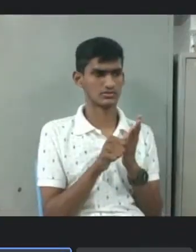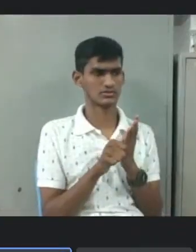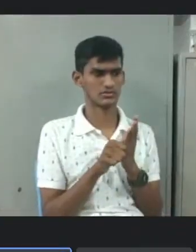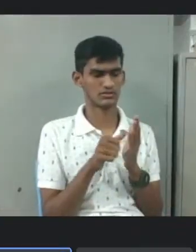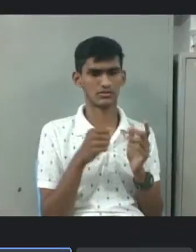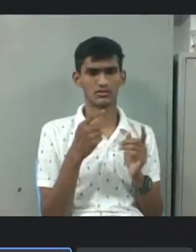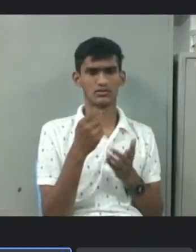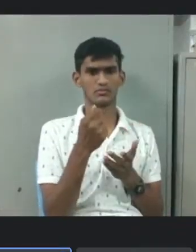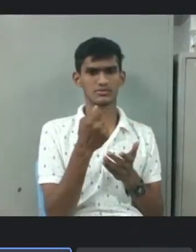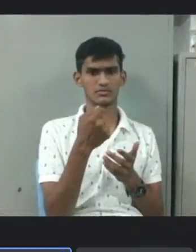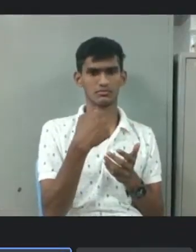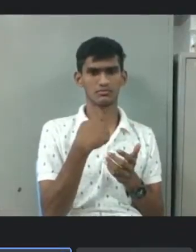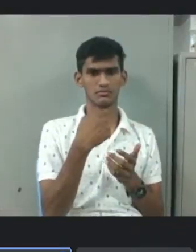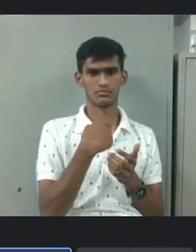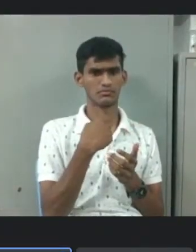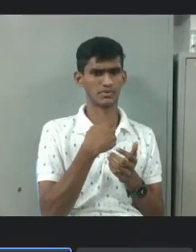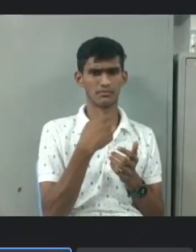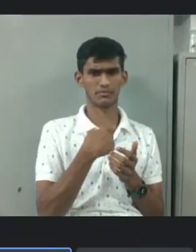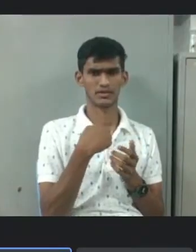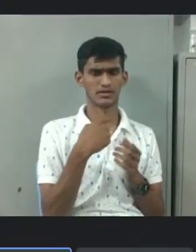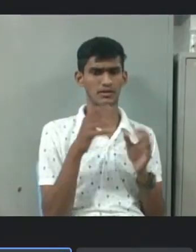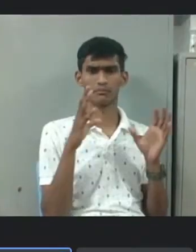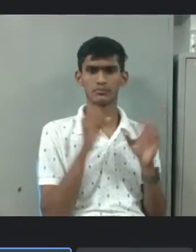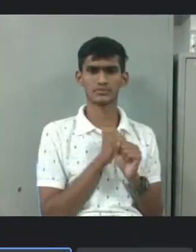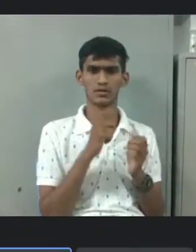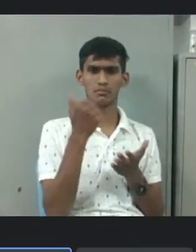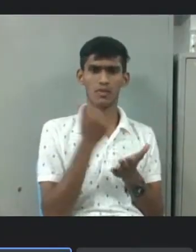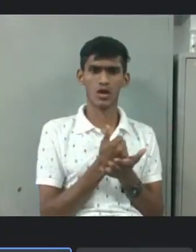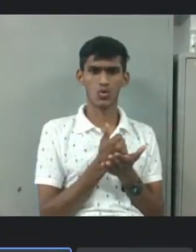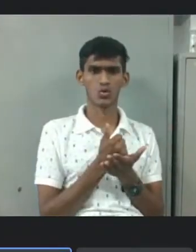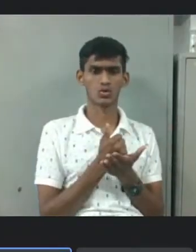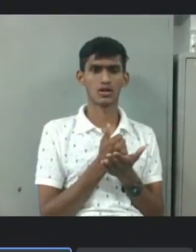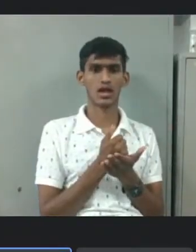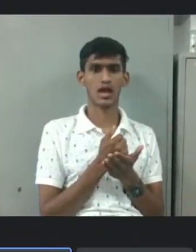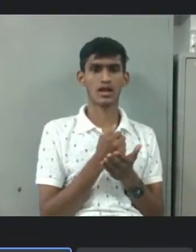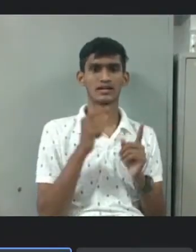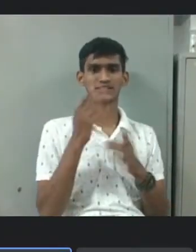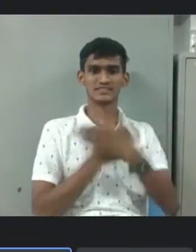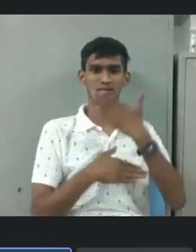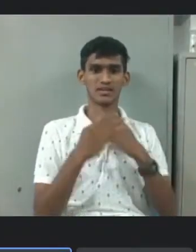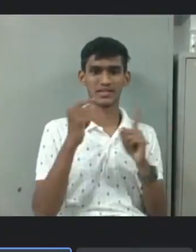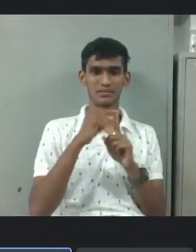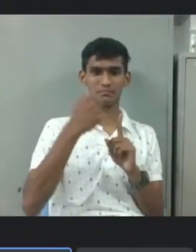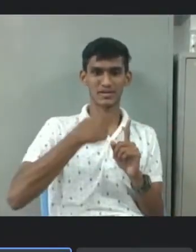പൈസ ഫാദറാണ് നോക്കുന്നത്. അപ്പൊ ഇതുവരെ ഫാദറിന്റെ അക്കൗണ്ടിലോട്ട് പൈസ ഒന്നും കിട്ടിയിട്ടില്ല. ആശ്വാസകരണം സോഷ്യൽ സെക്യൂരിറ്റി മിഷന്റെ.